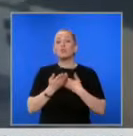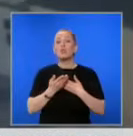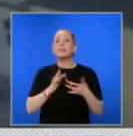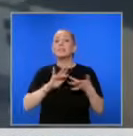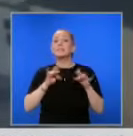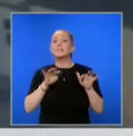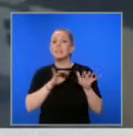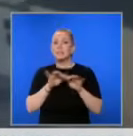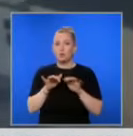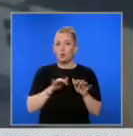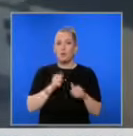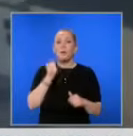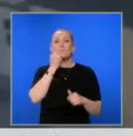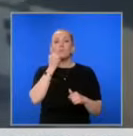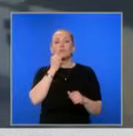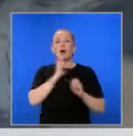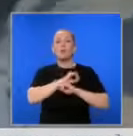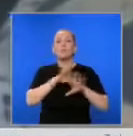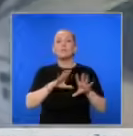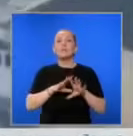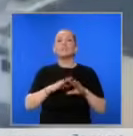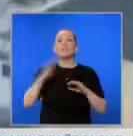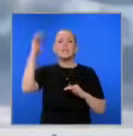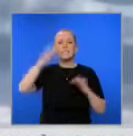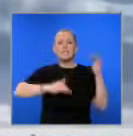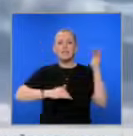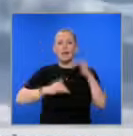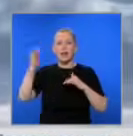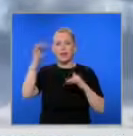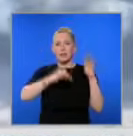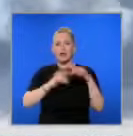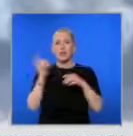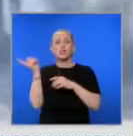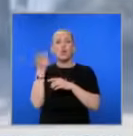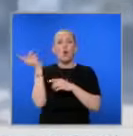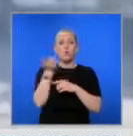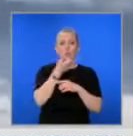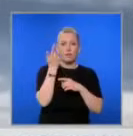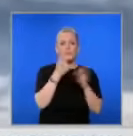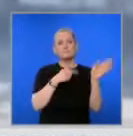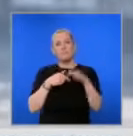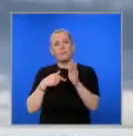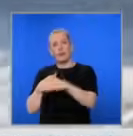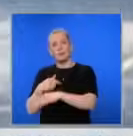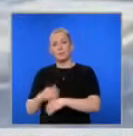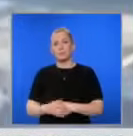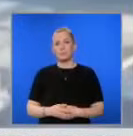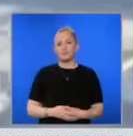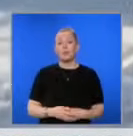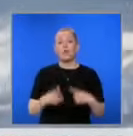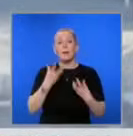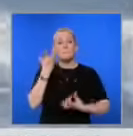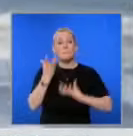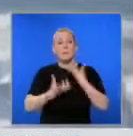свалила 25 украински дрона над областите Москва, Ленинград, Белгород, Курск, Брянск, Тулска и Орловска.